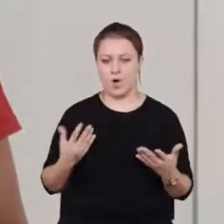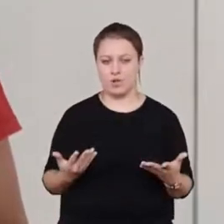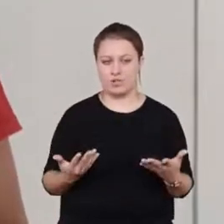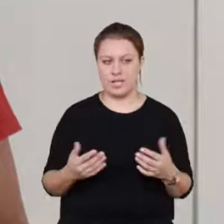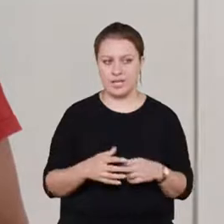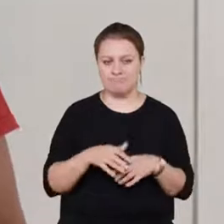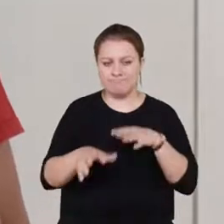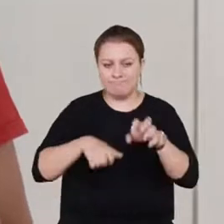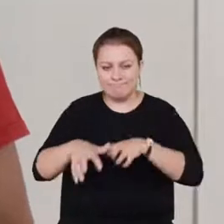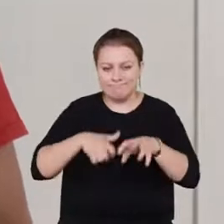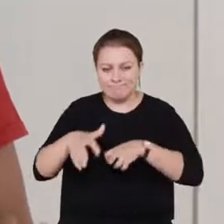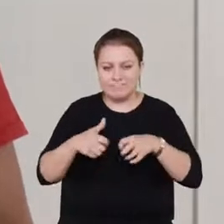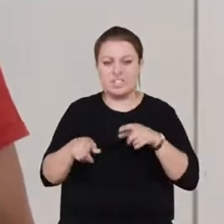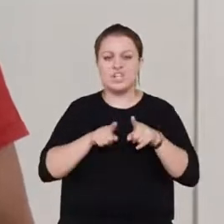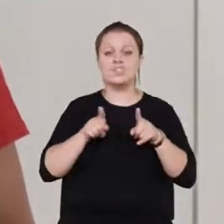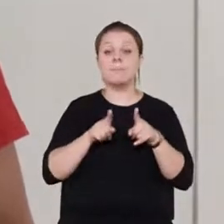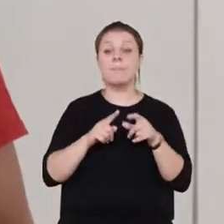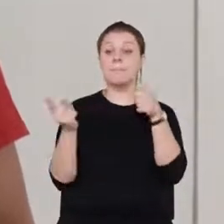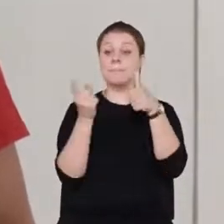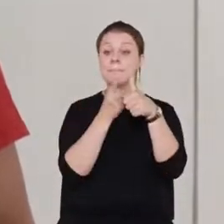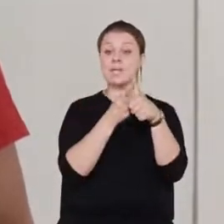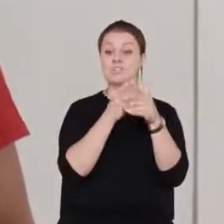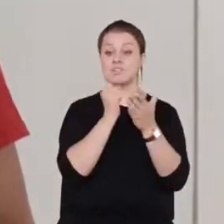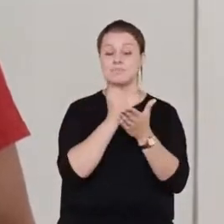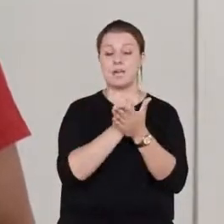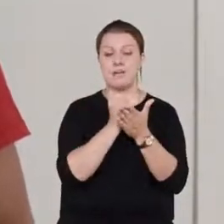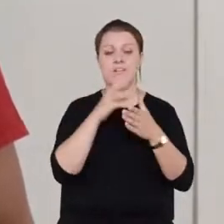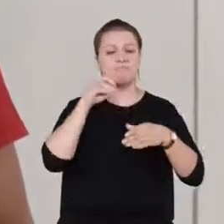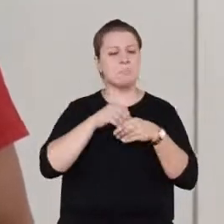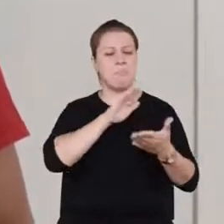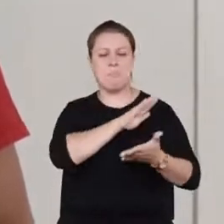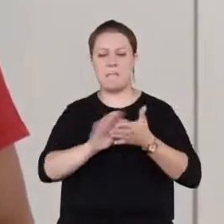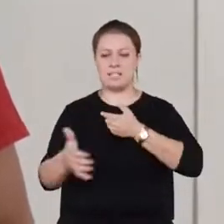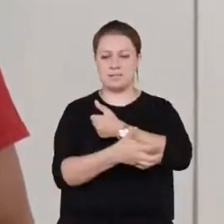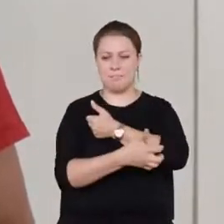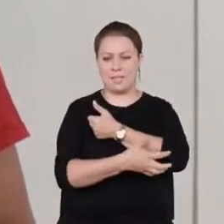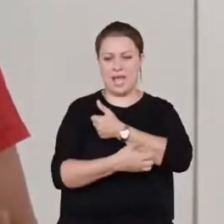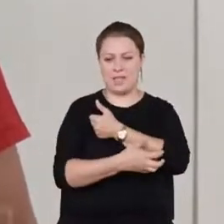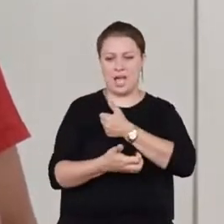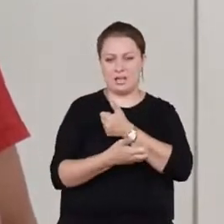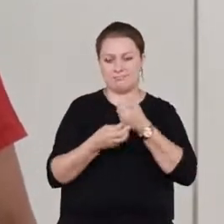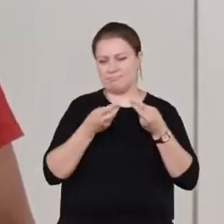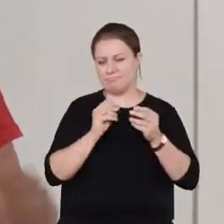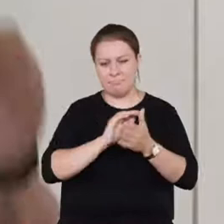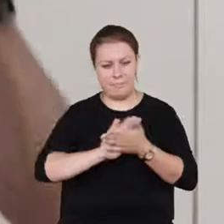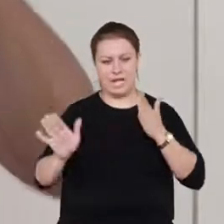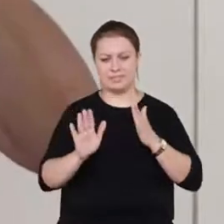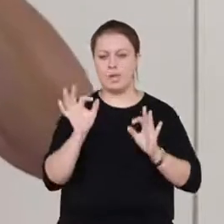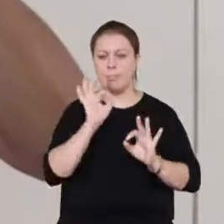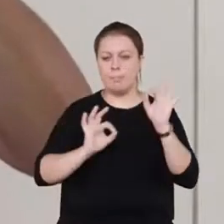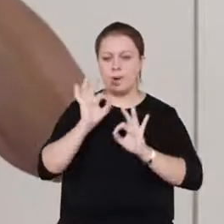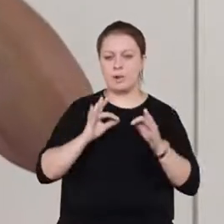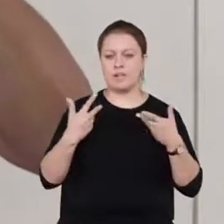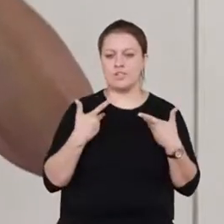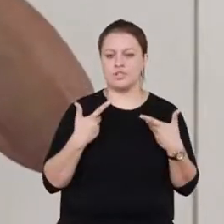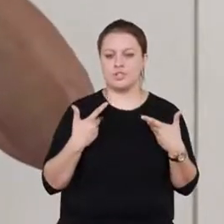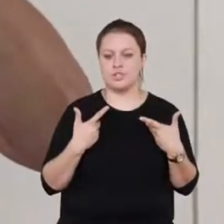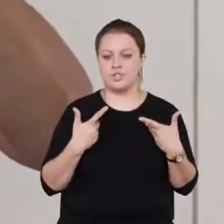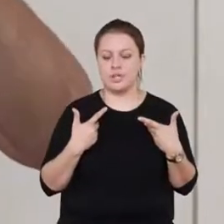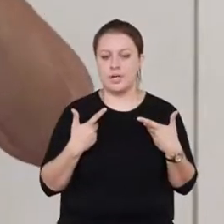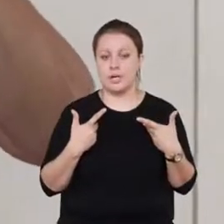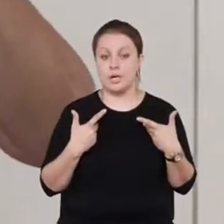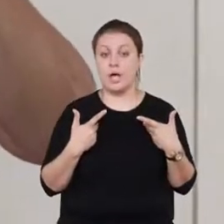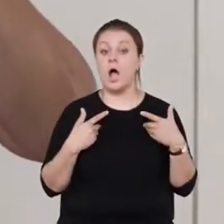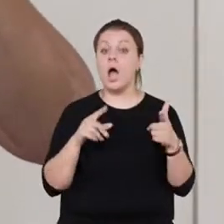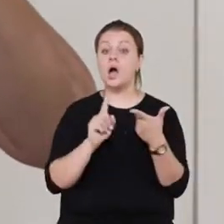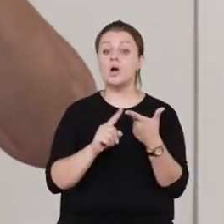Więc bez nędzy. To jest pierwszy punkt. Drugi, no to oczywiście, i tutaj te odpowiedzi były